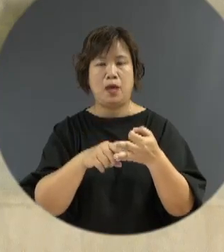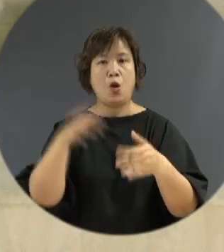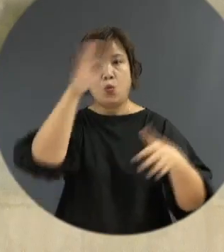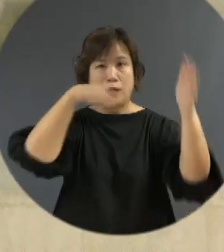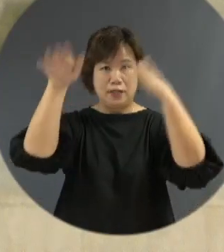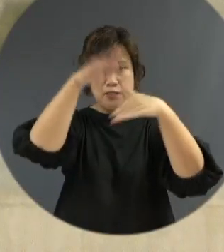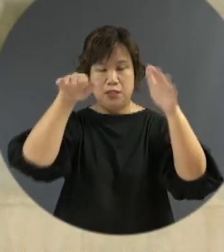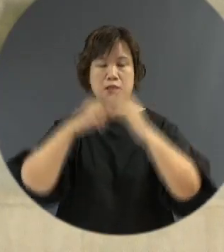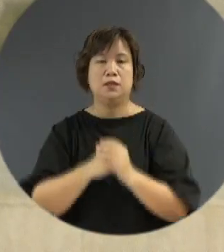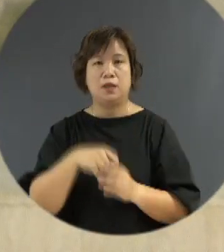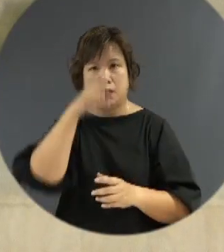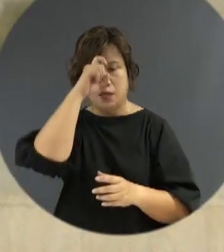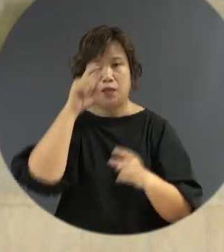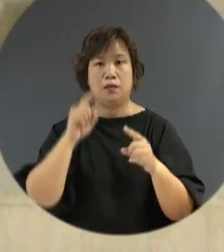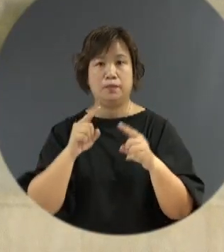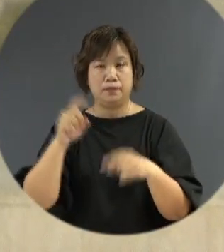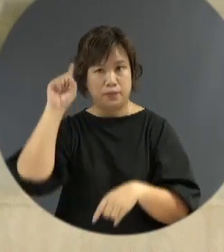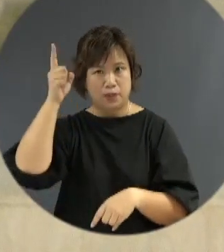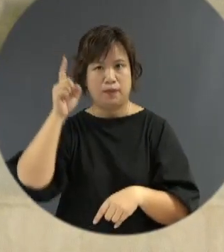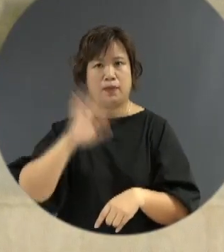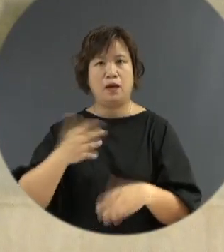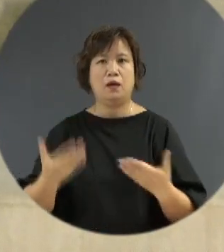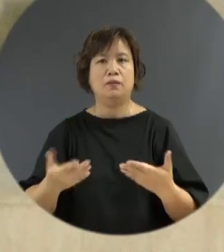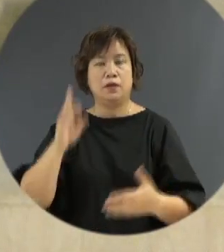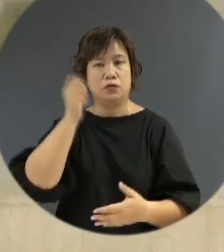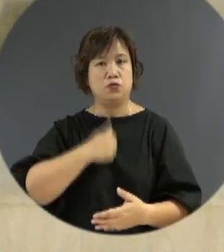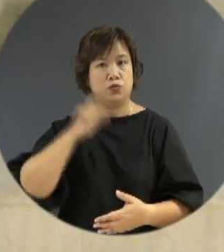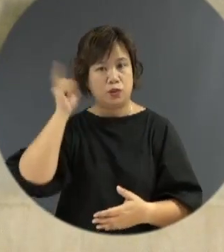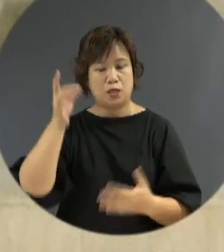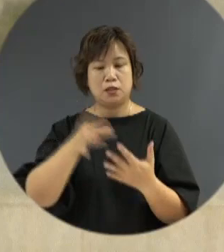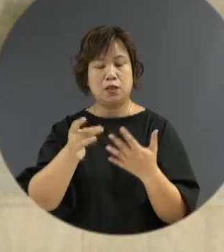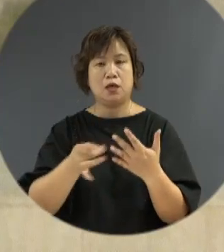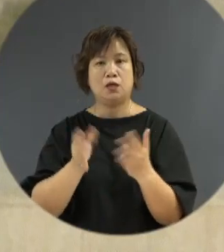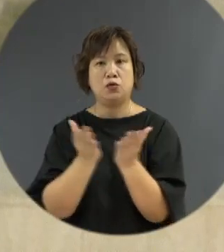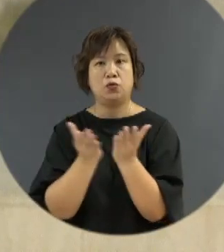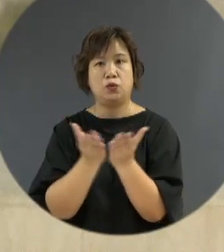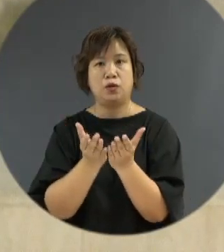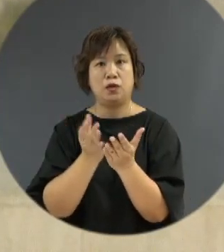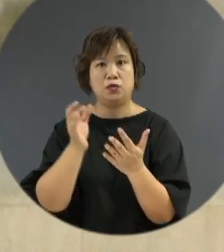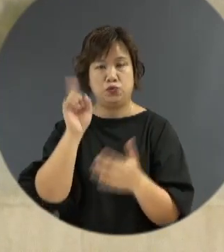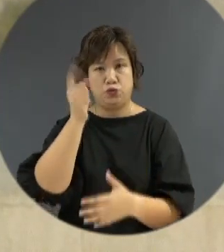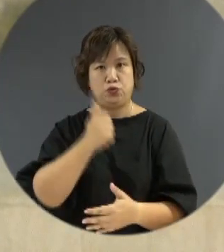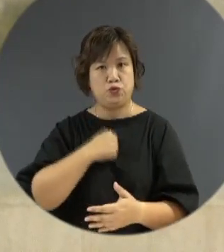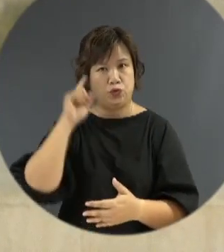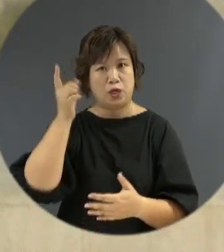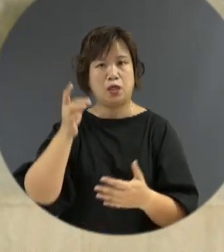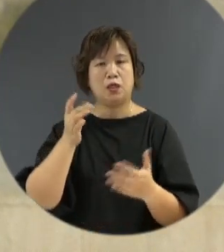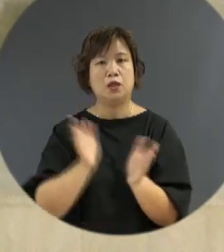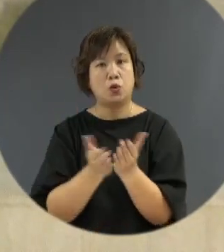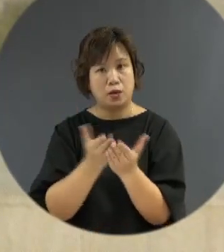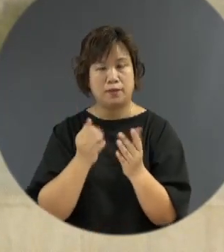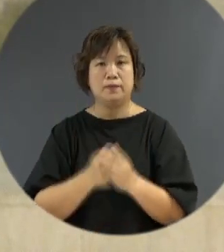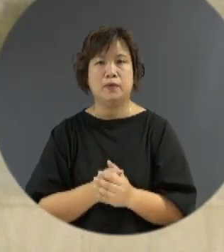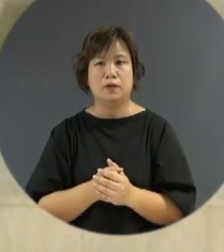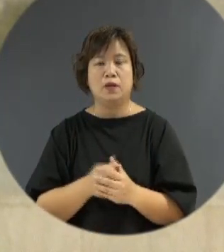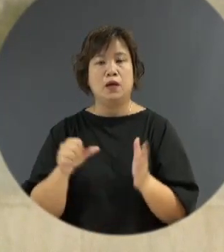但是今日是主日，所以我们采用主日读经， 圣云仙这位